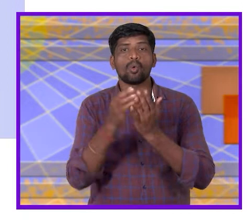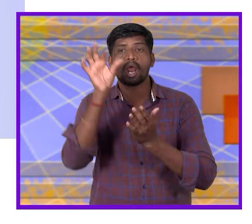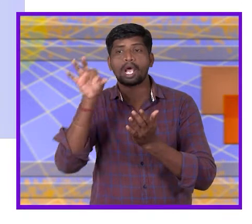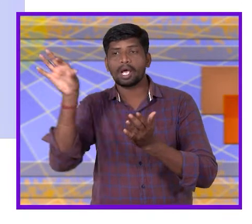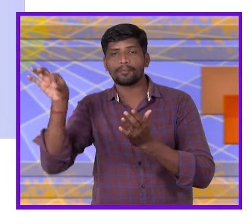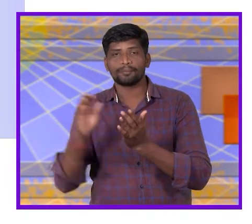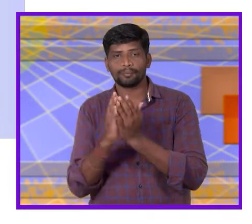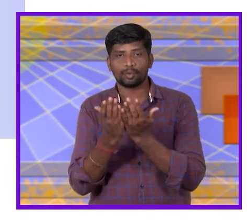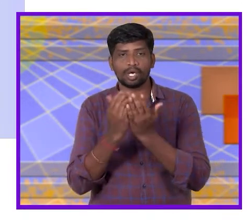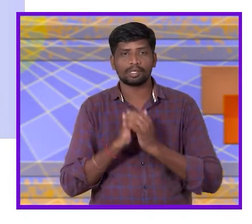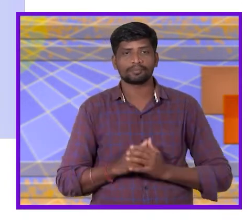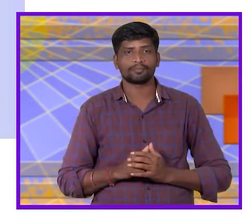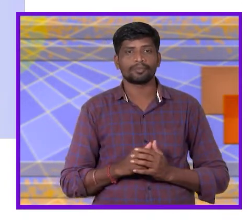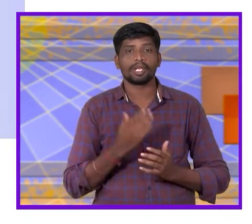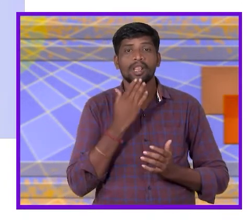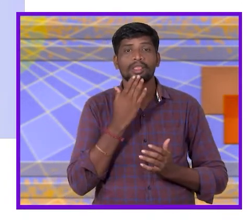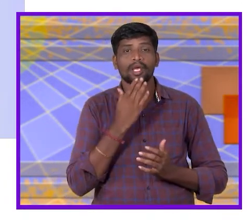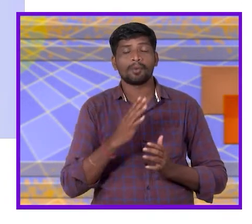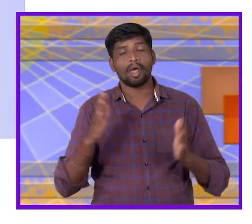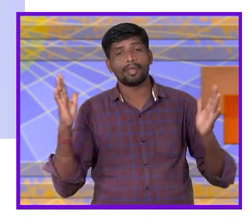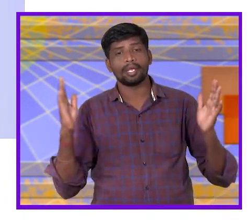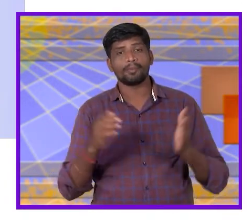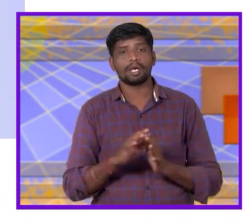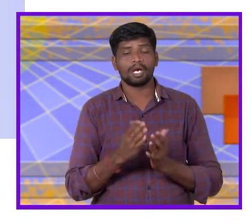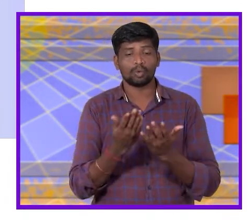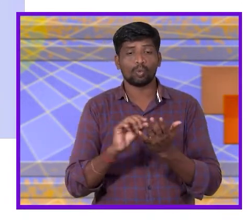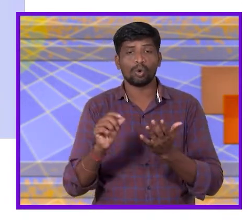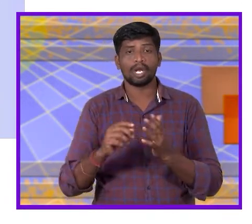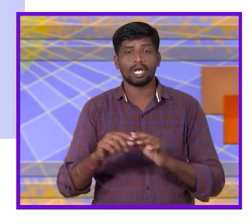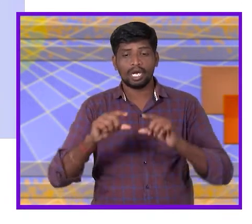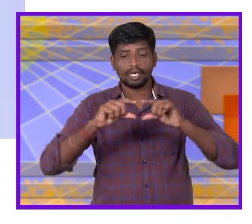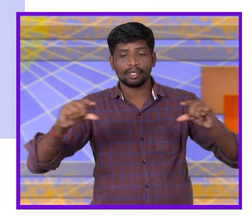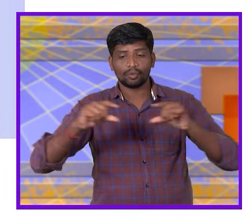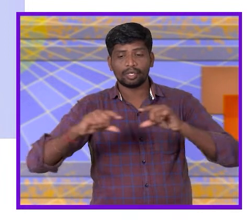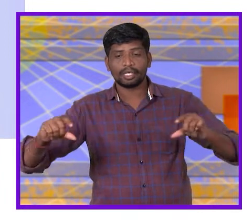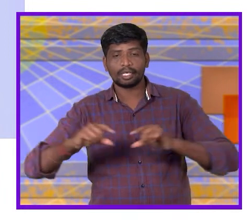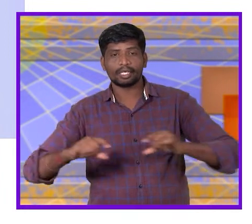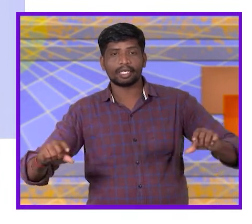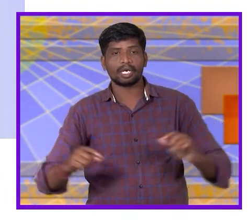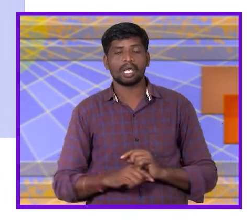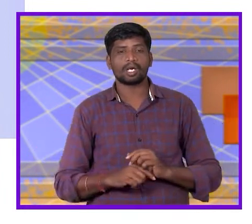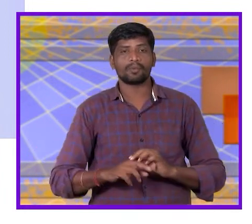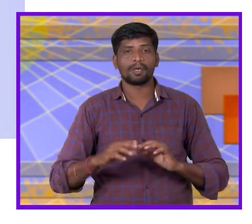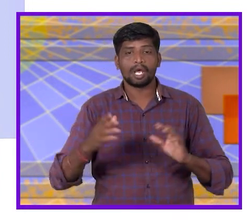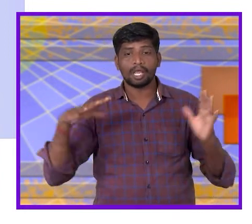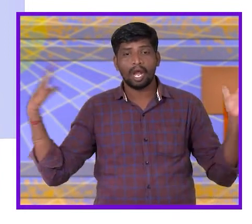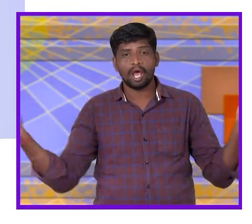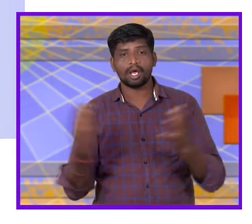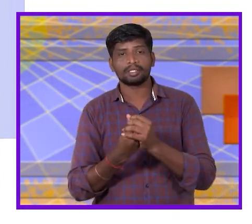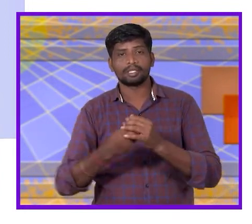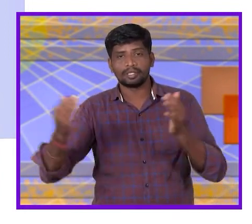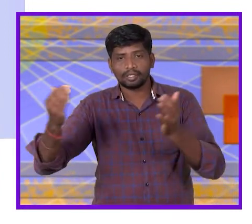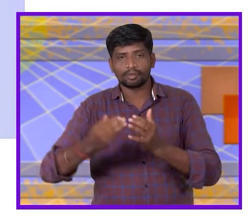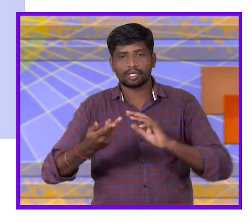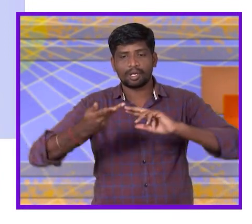ஐயர், அதாவது தமிழ் பெருநூல்களையெல்லாம் சுவடி வடிவத்தில் இருந்த அந்த நூல்களையெல்லாம் திரட்டி கொண்டு வந்து